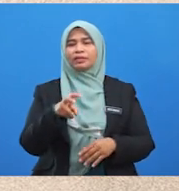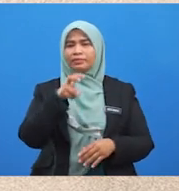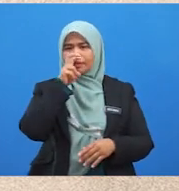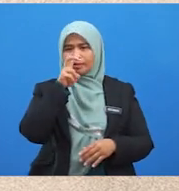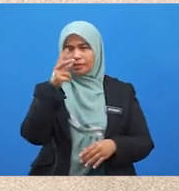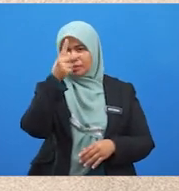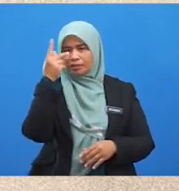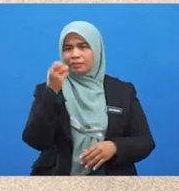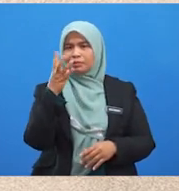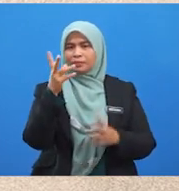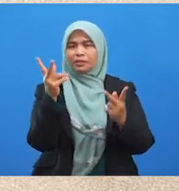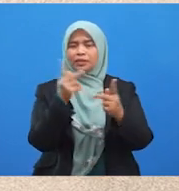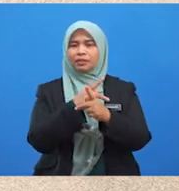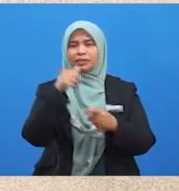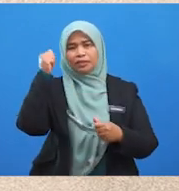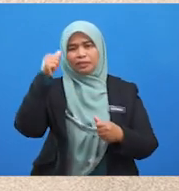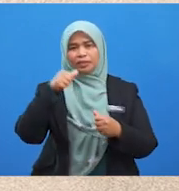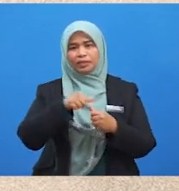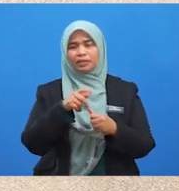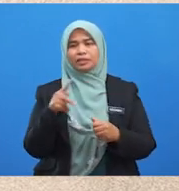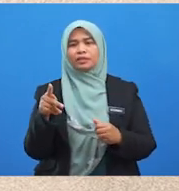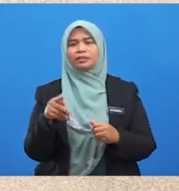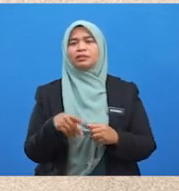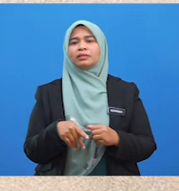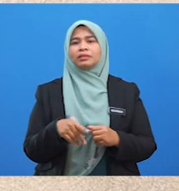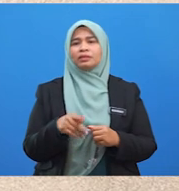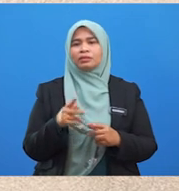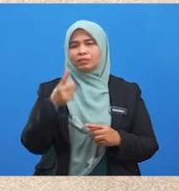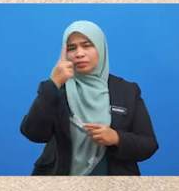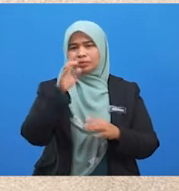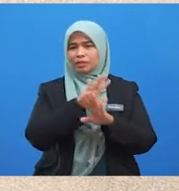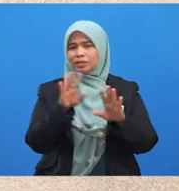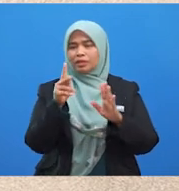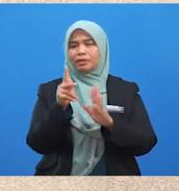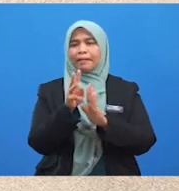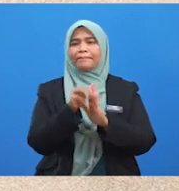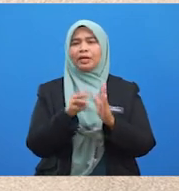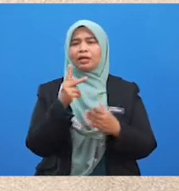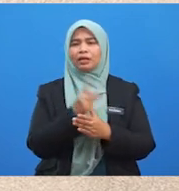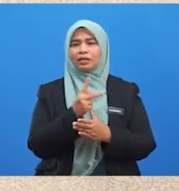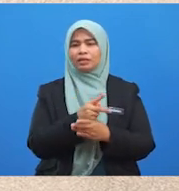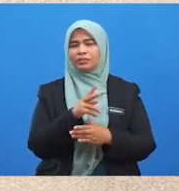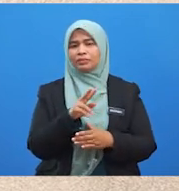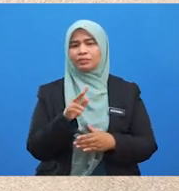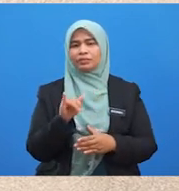kali mengingatkan pendakwa raya untuk tidak mengganggunya berhujah.